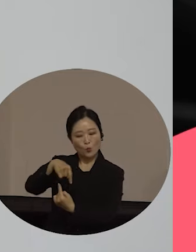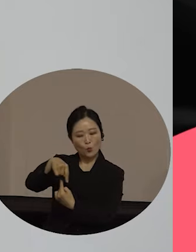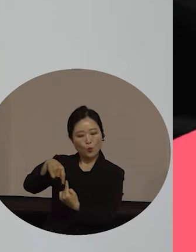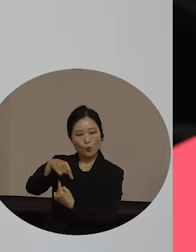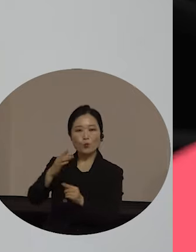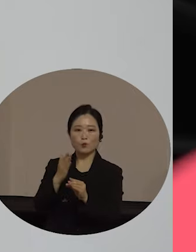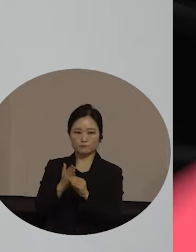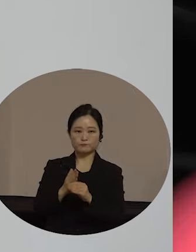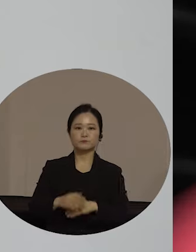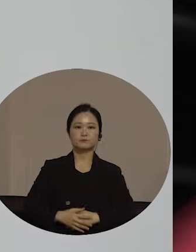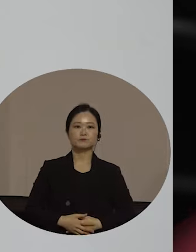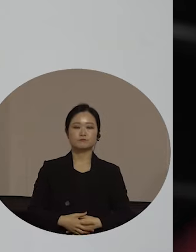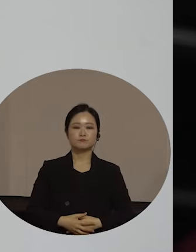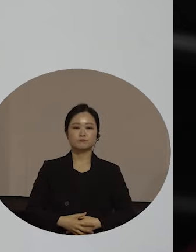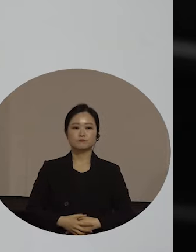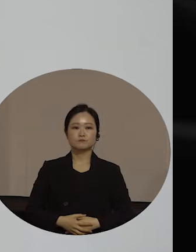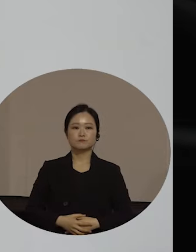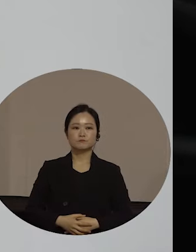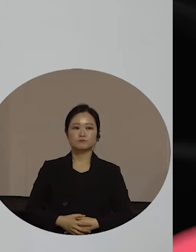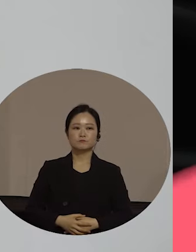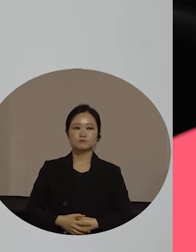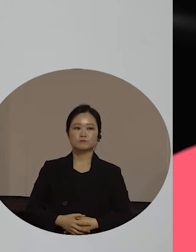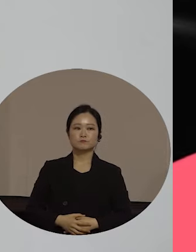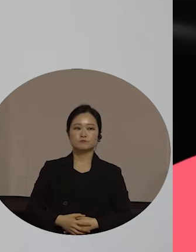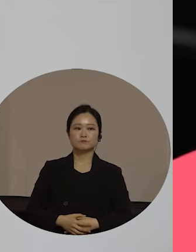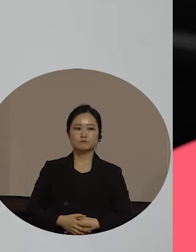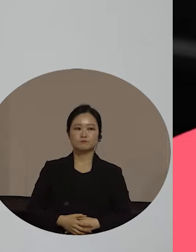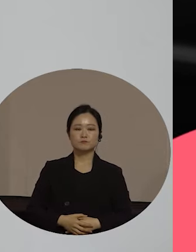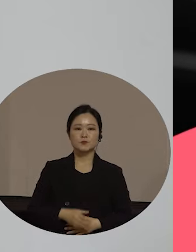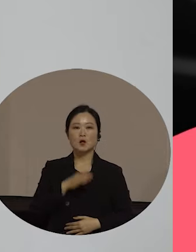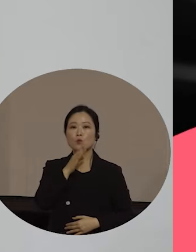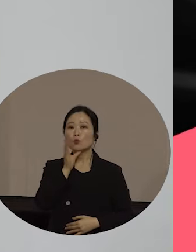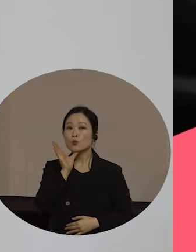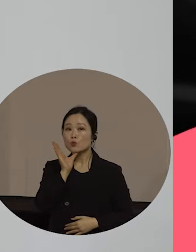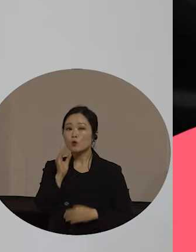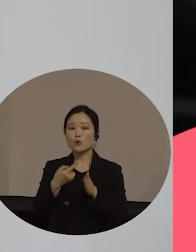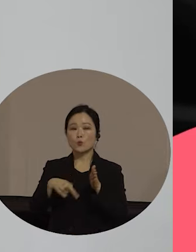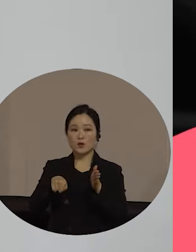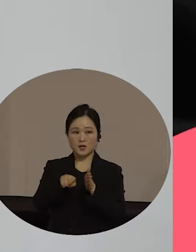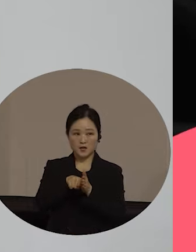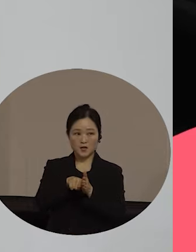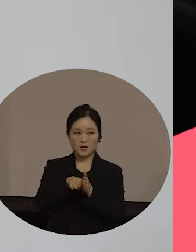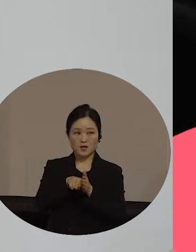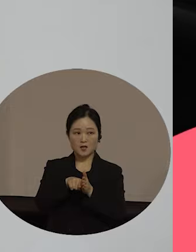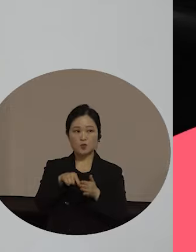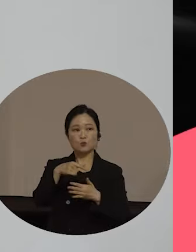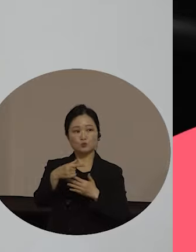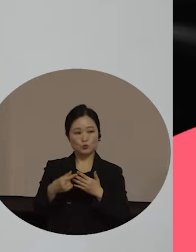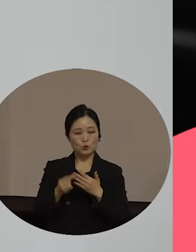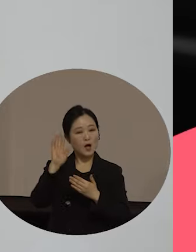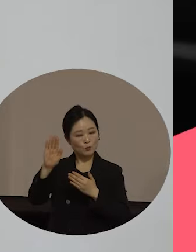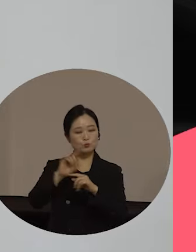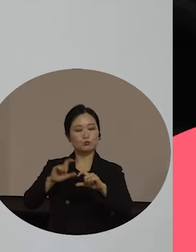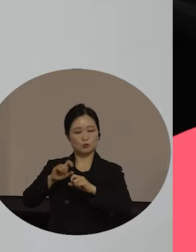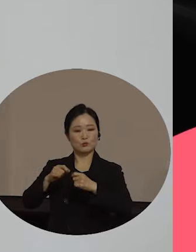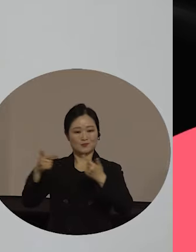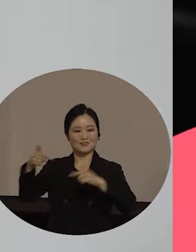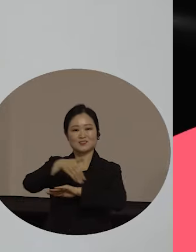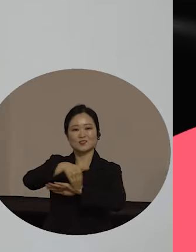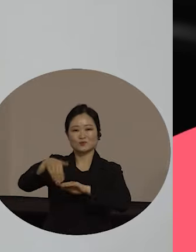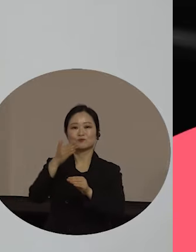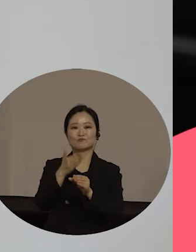하고 있습니다. 그런 측면에서 점점점 저희가 중장년하고 이제 노년 대상의 일반 프로그램들을 많이 확대할 예정이 있습니다.